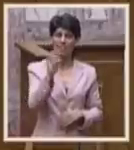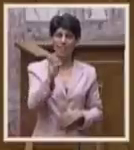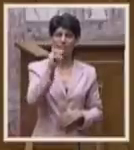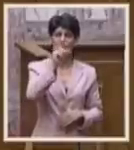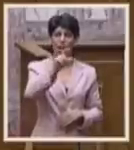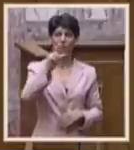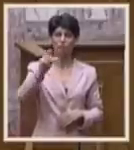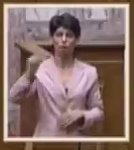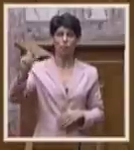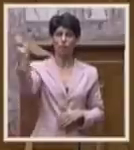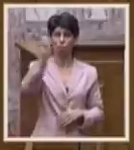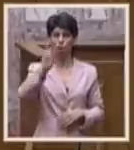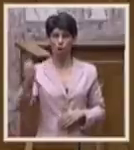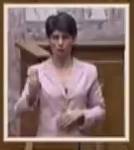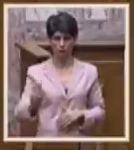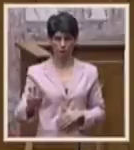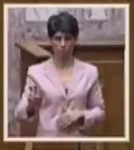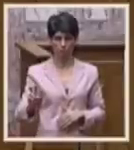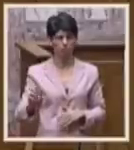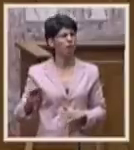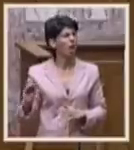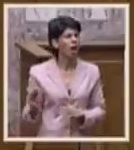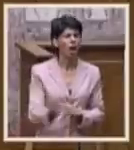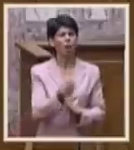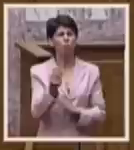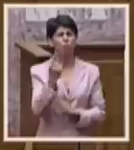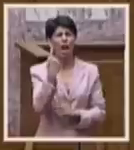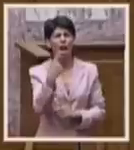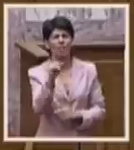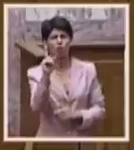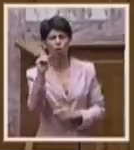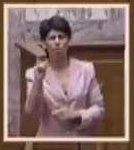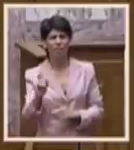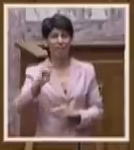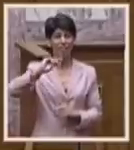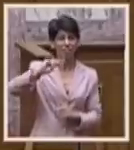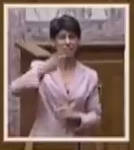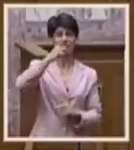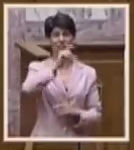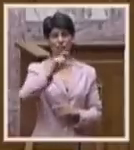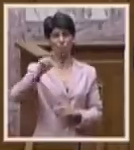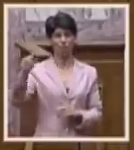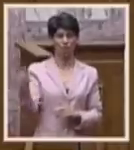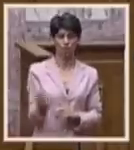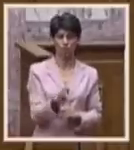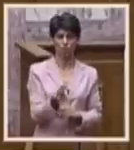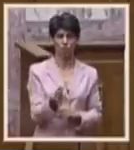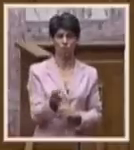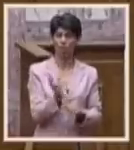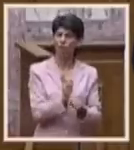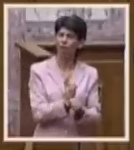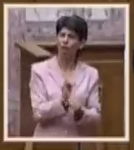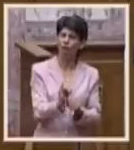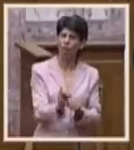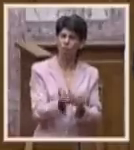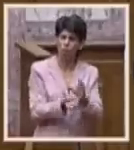εκατομμυρίων δολαρίων. Πού θα έβρισκε 110 δισεκατομμύρια ευρώ και άλλα τόσα περίπου